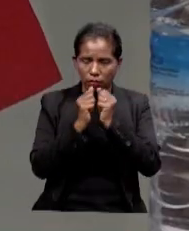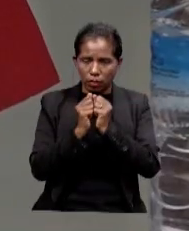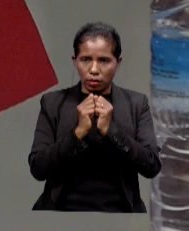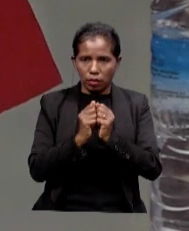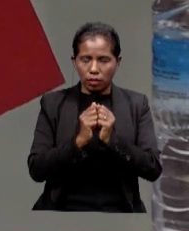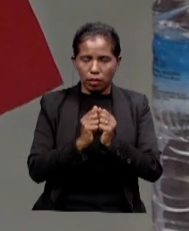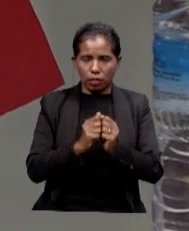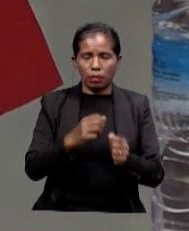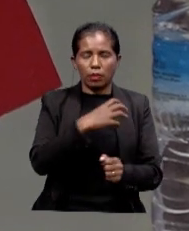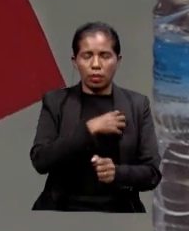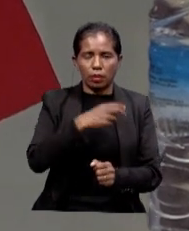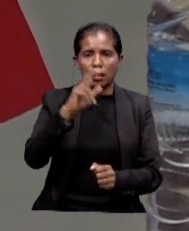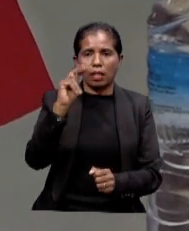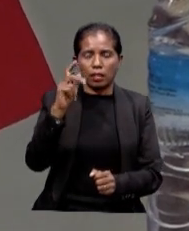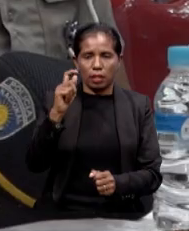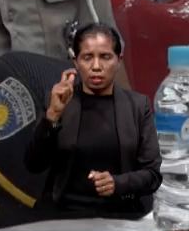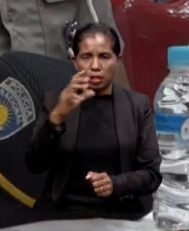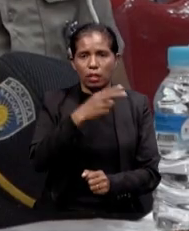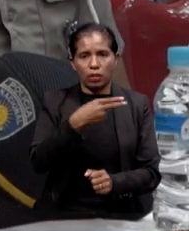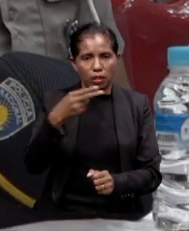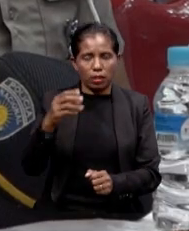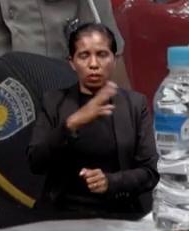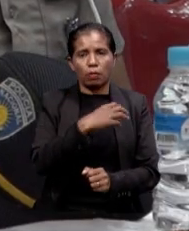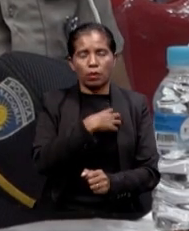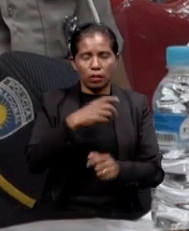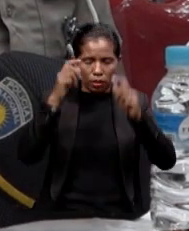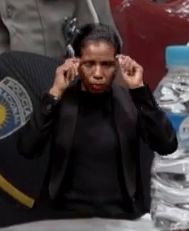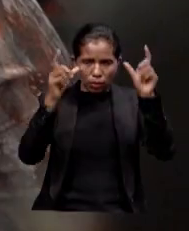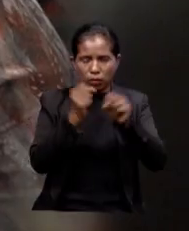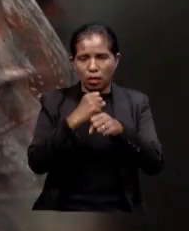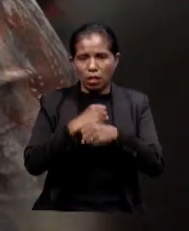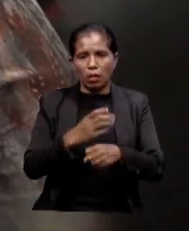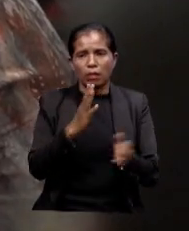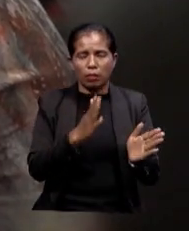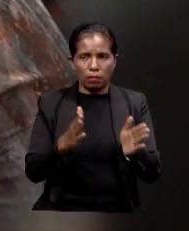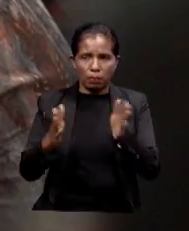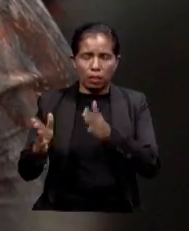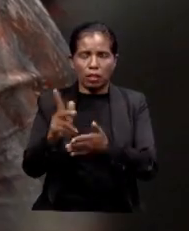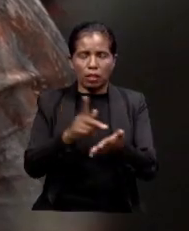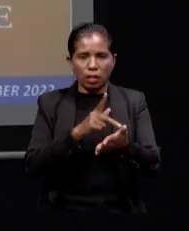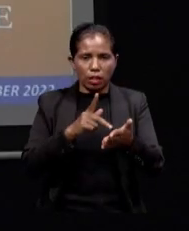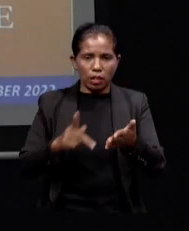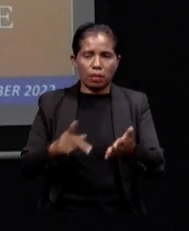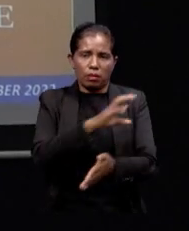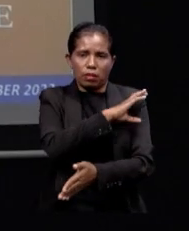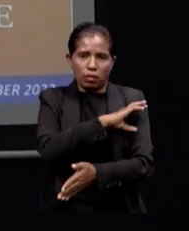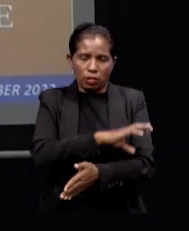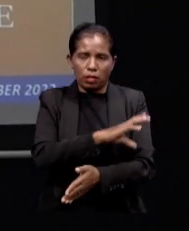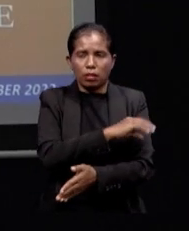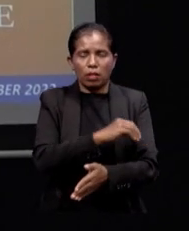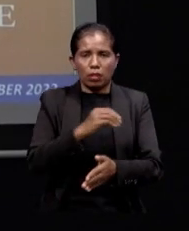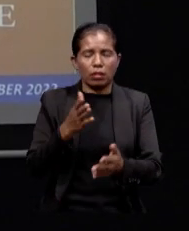Polda NTT no PNTL, atuhalo antecipação crime organizado no travessa ilegal e a área fronteira